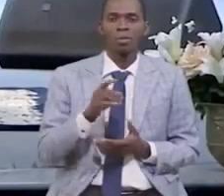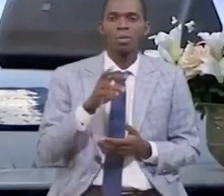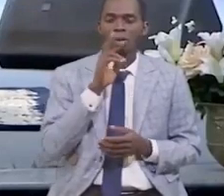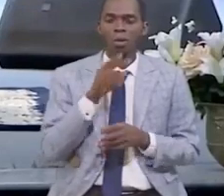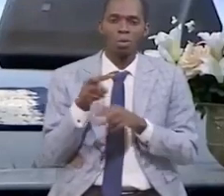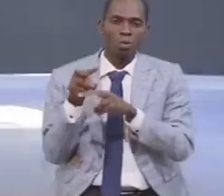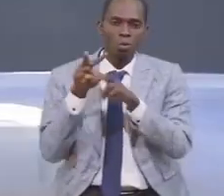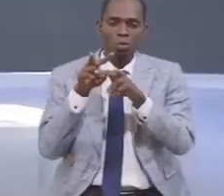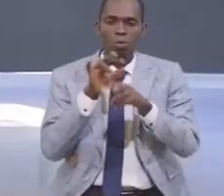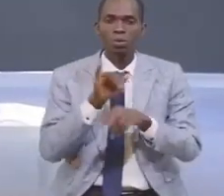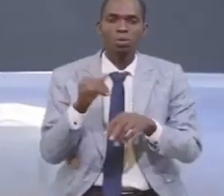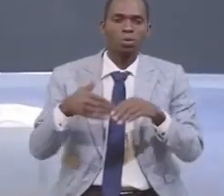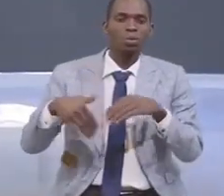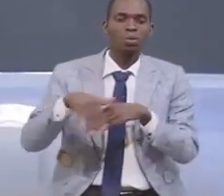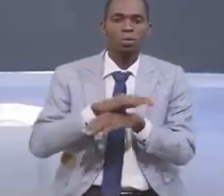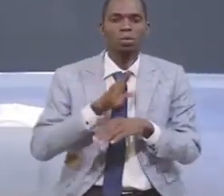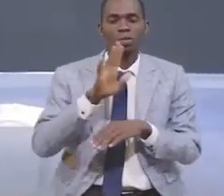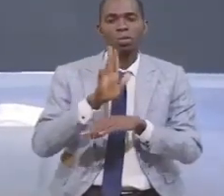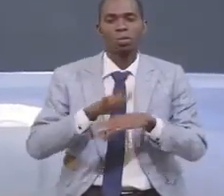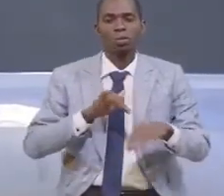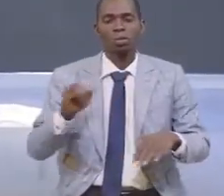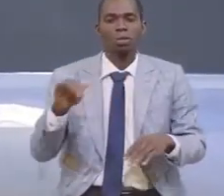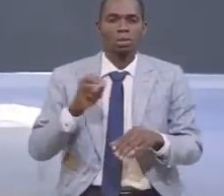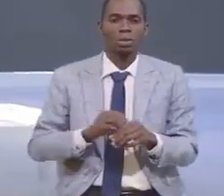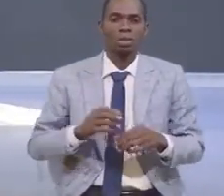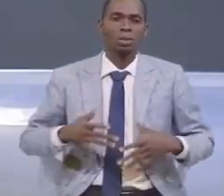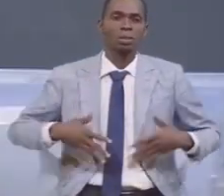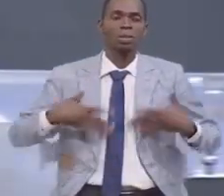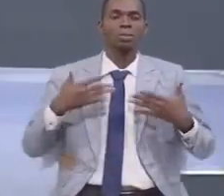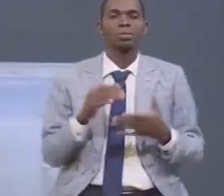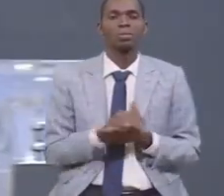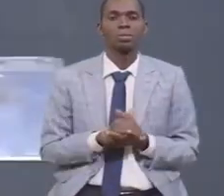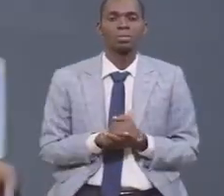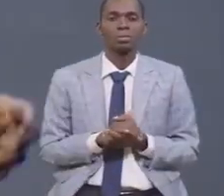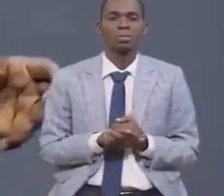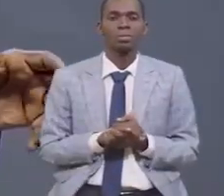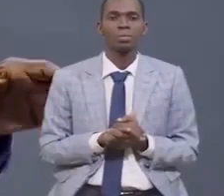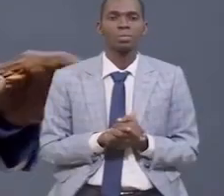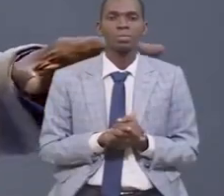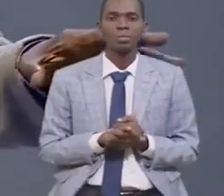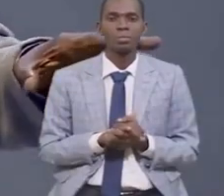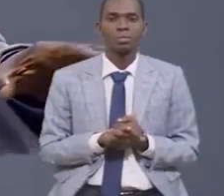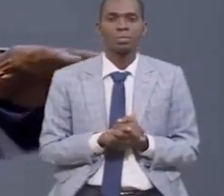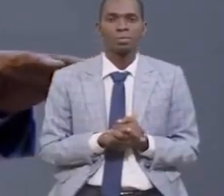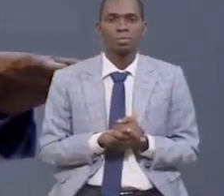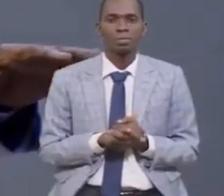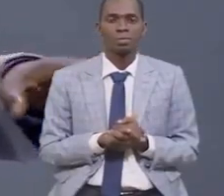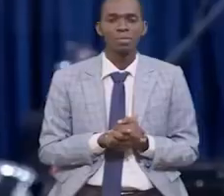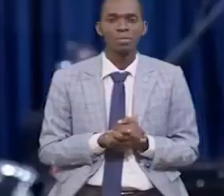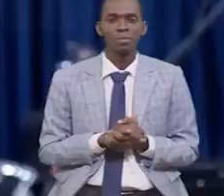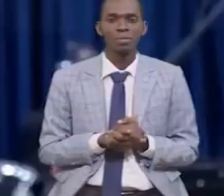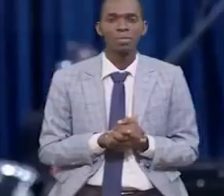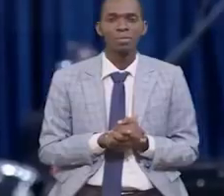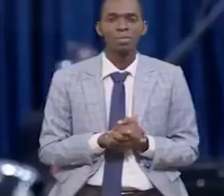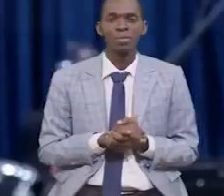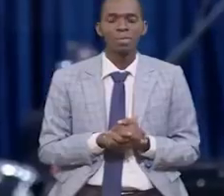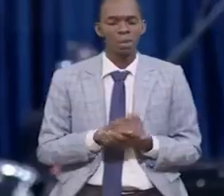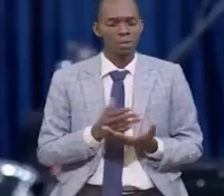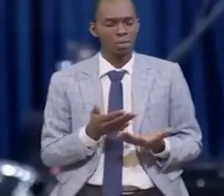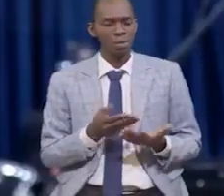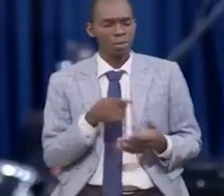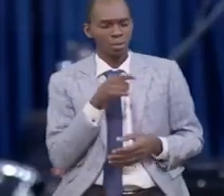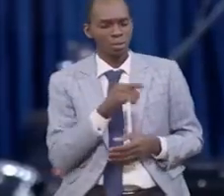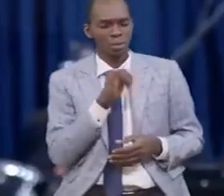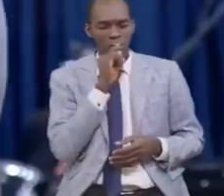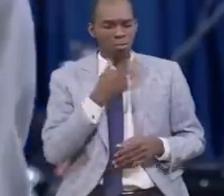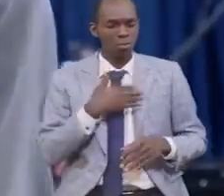your calling in life. అలాగే జీవితంలో మీరు కలిగి ఉన్న సి అనే అక్షరం పిలుపును కూడా గమనించుకుంటారు. దట్స్ మై కాలింగ్. ఇది